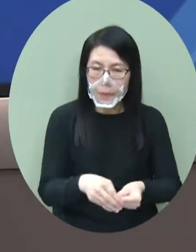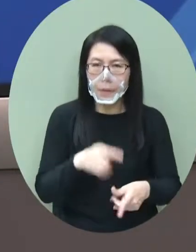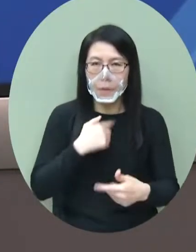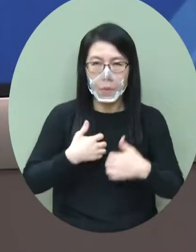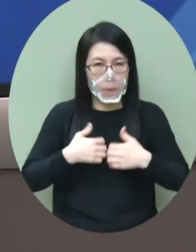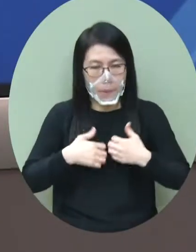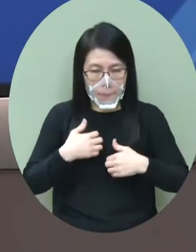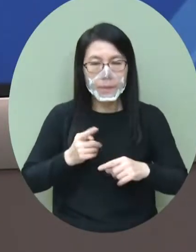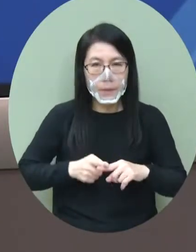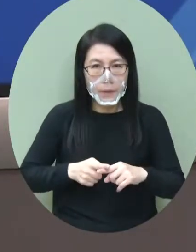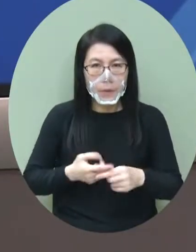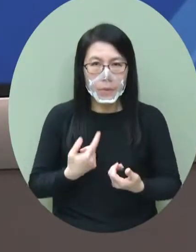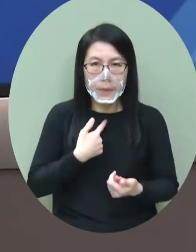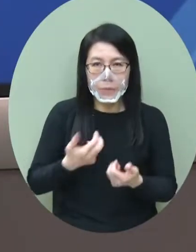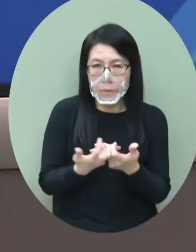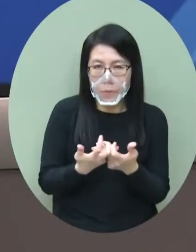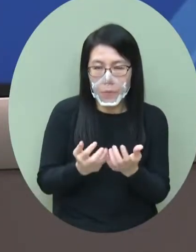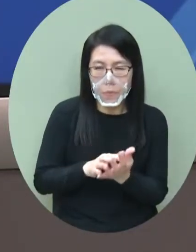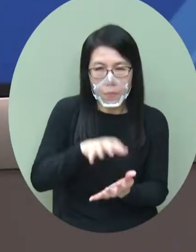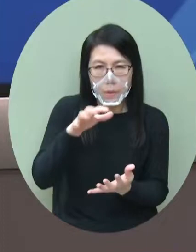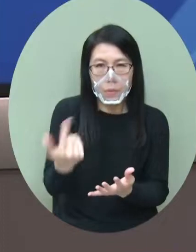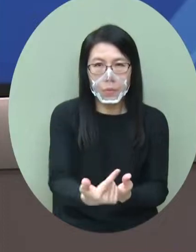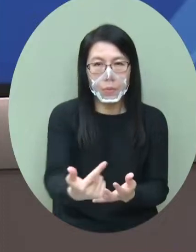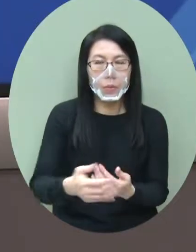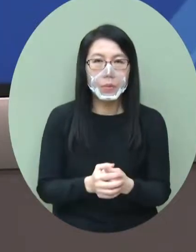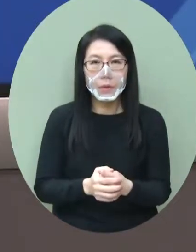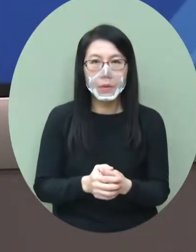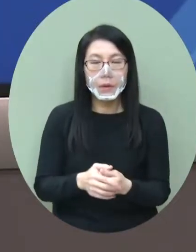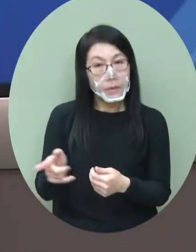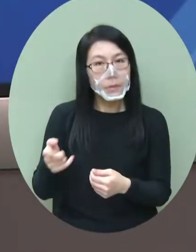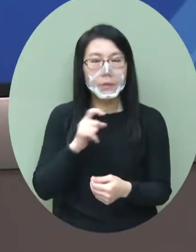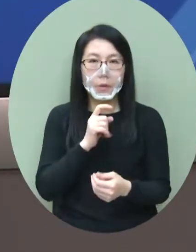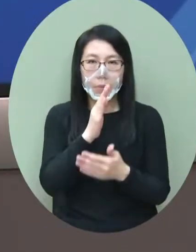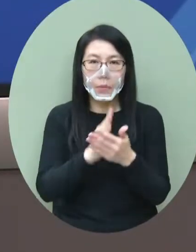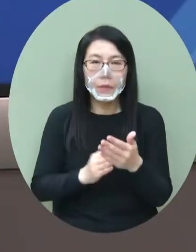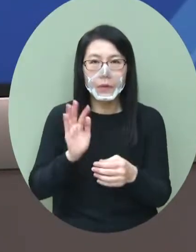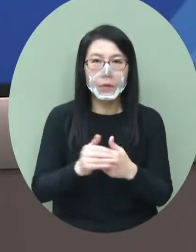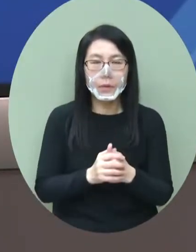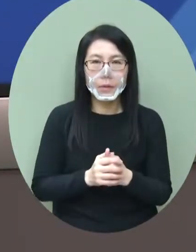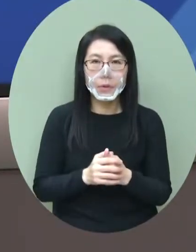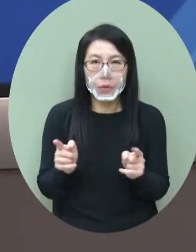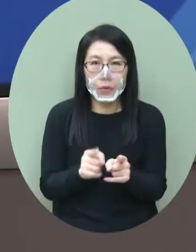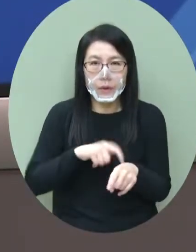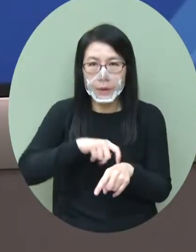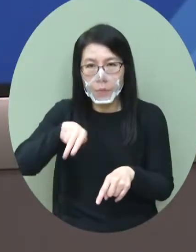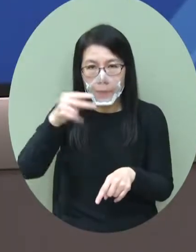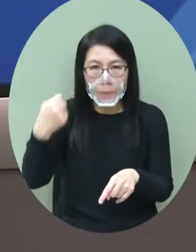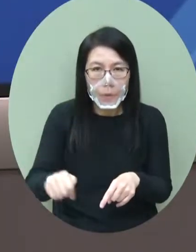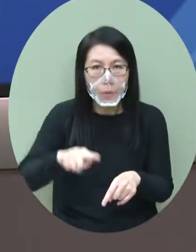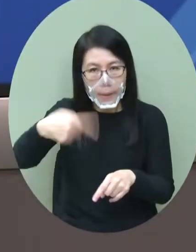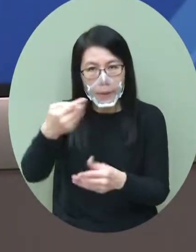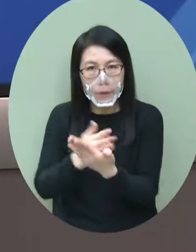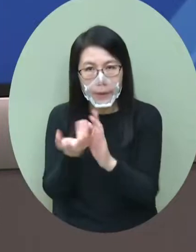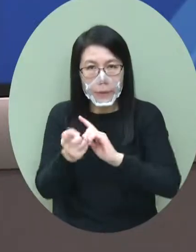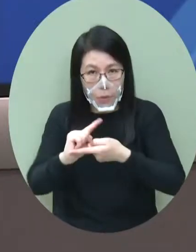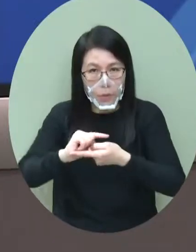要求的清单，比方因为有时候物资的需求来得很急，需要很大，如果在一些有